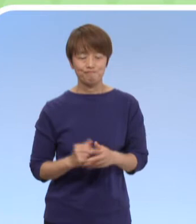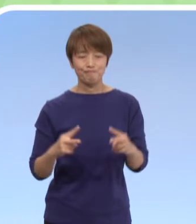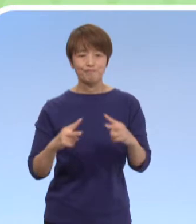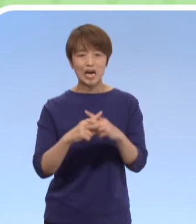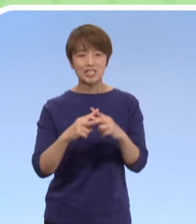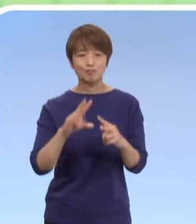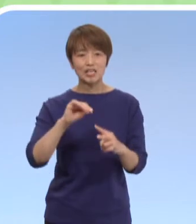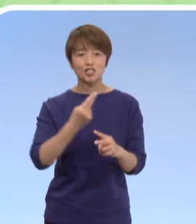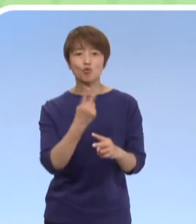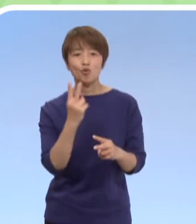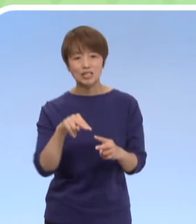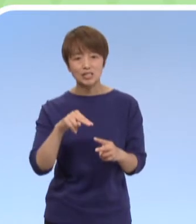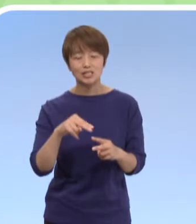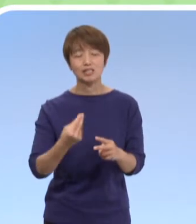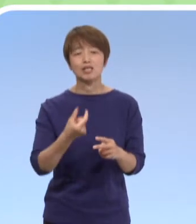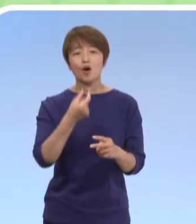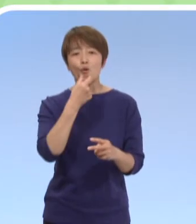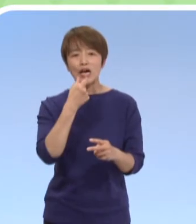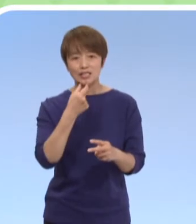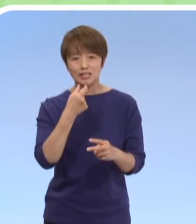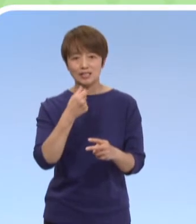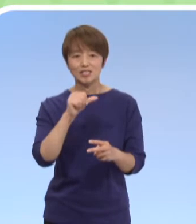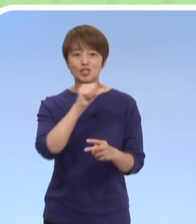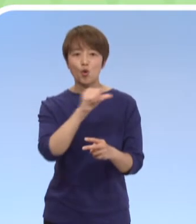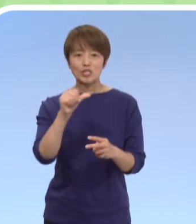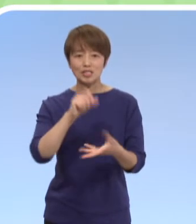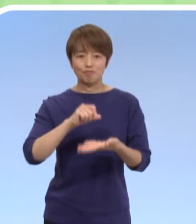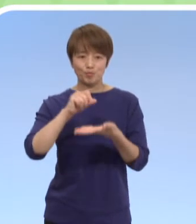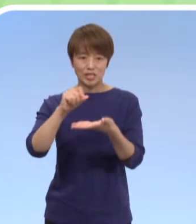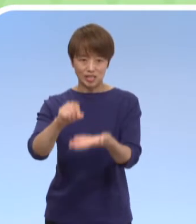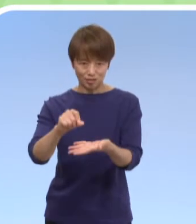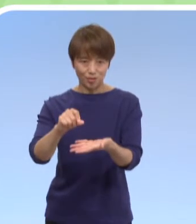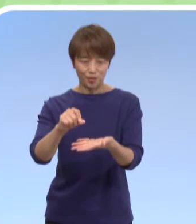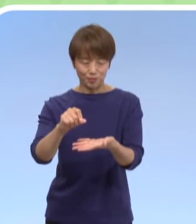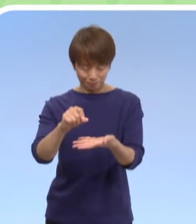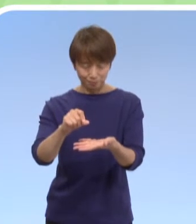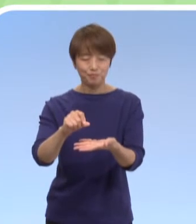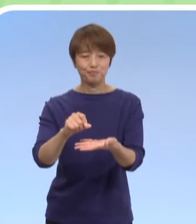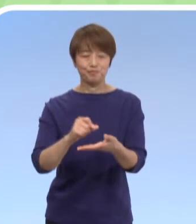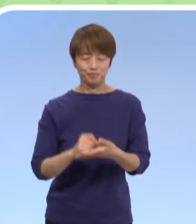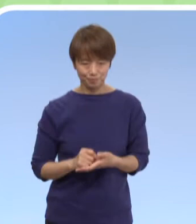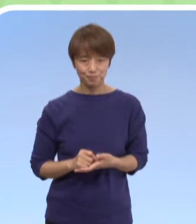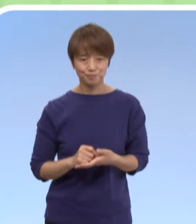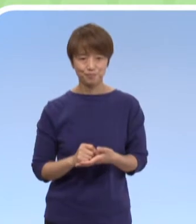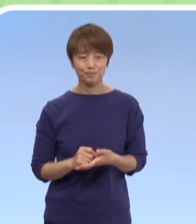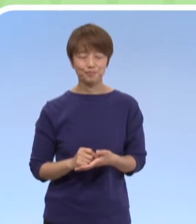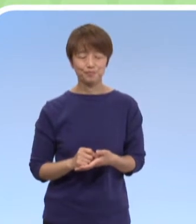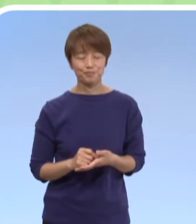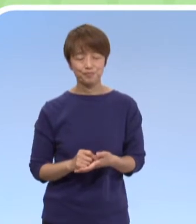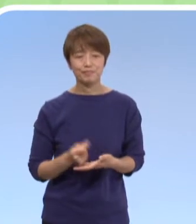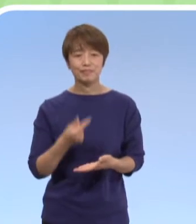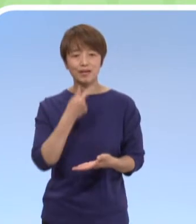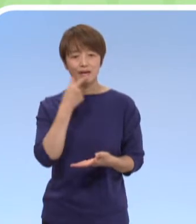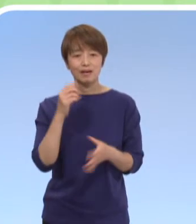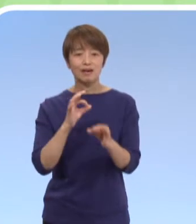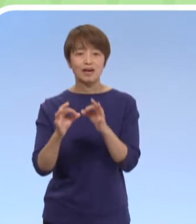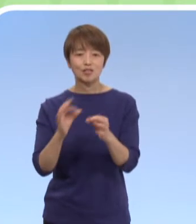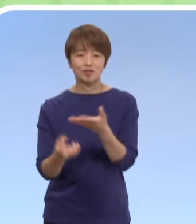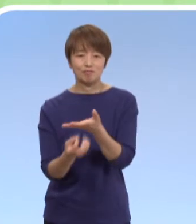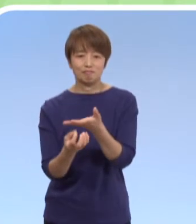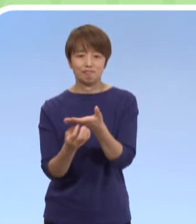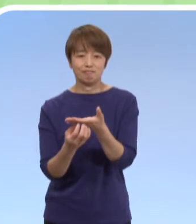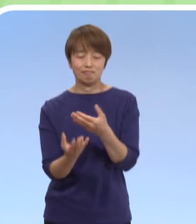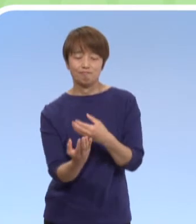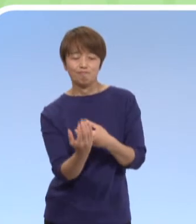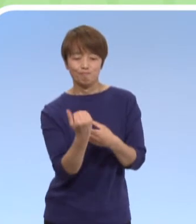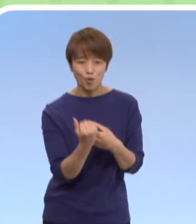入りを5人の方に、国産の羽豚餅を練り込んで焼いた生地にあっさりと炊き上げた北